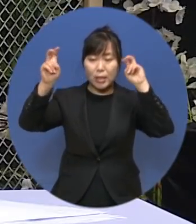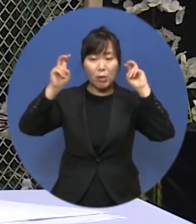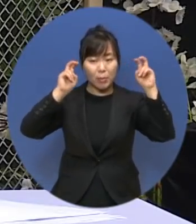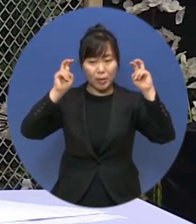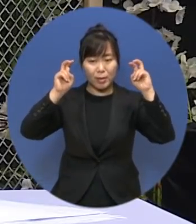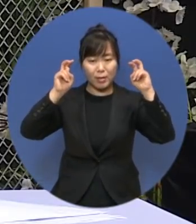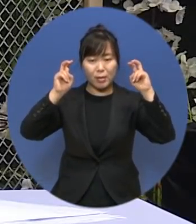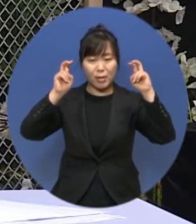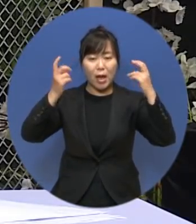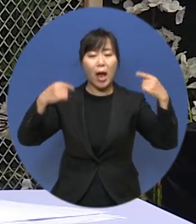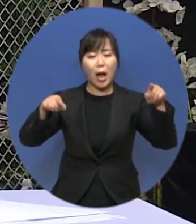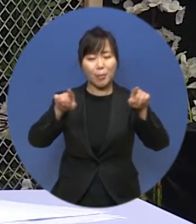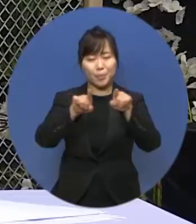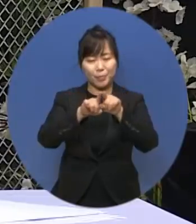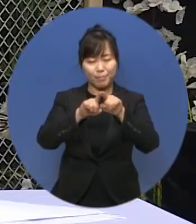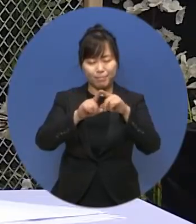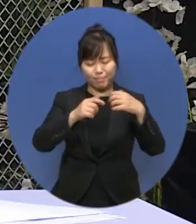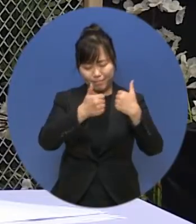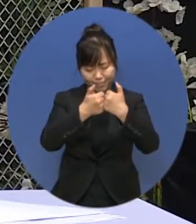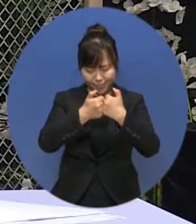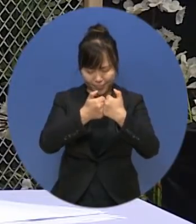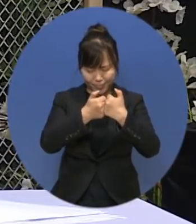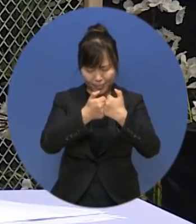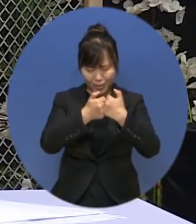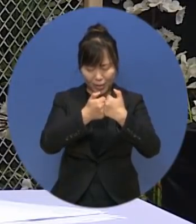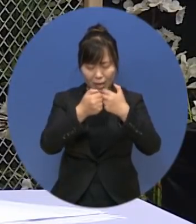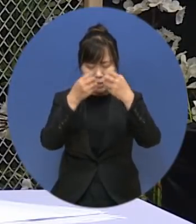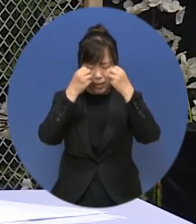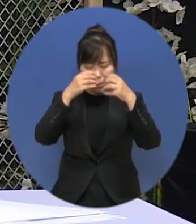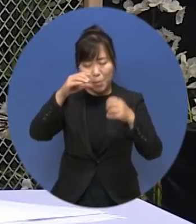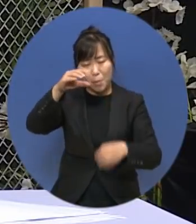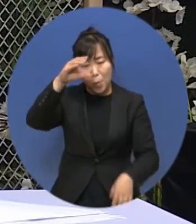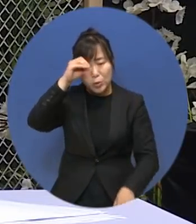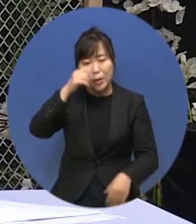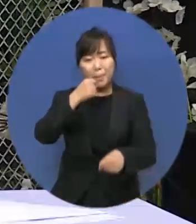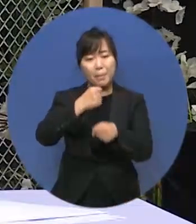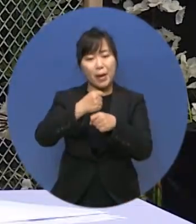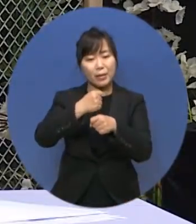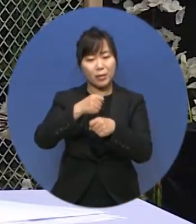기업들이 같이 머리를 맞대고 새로운 모델을